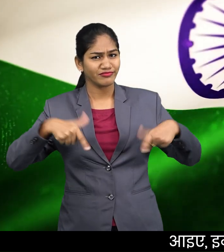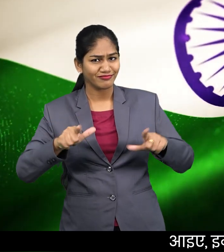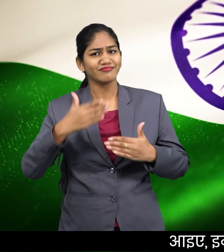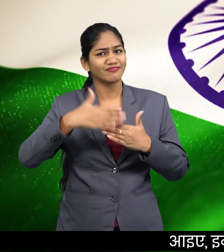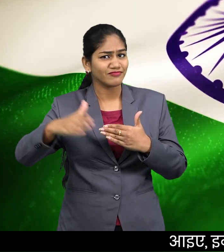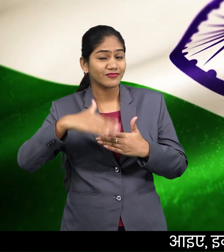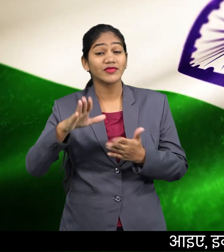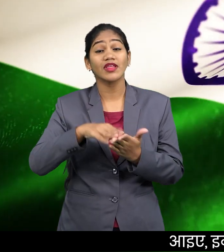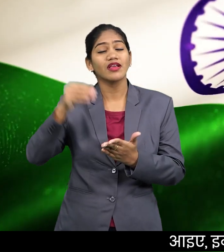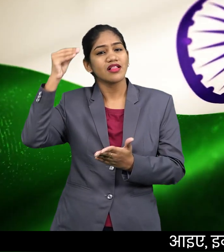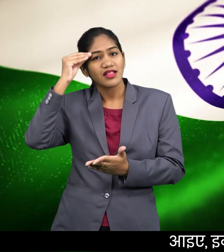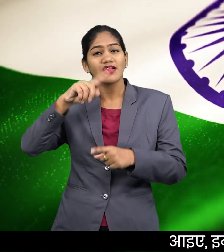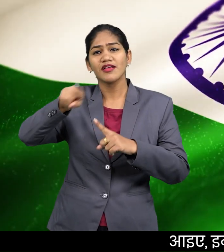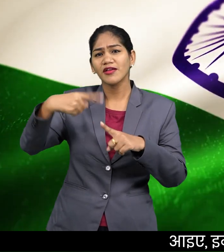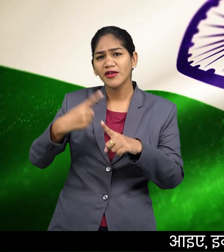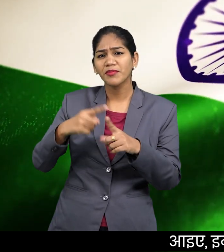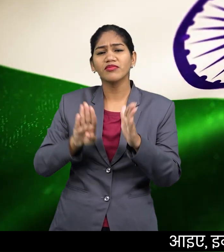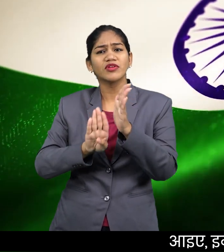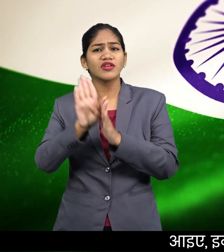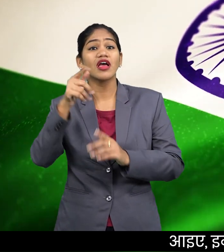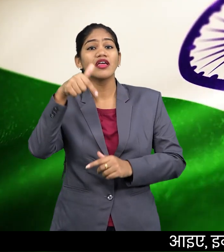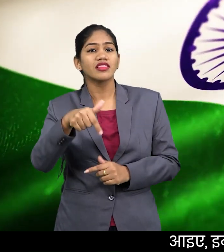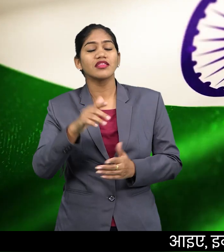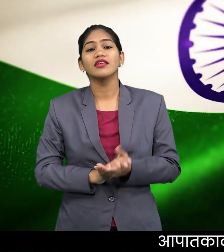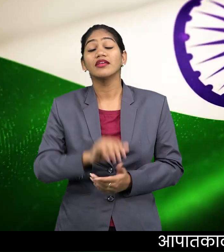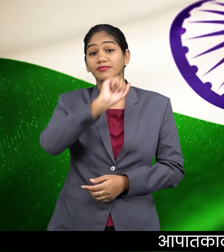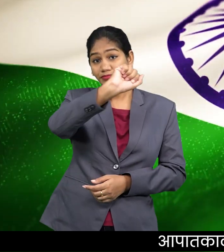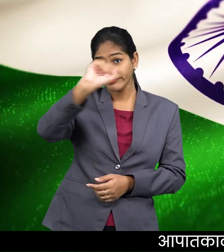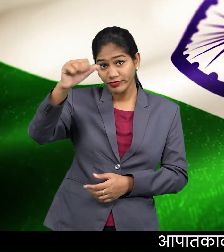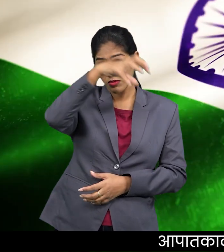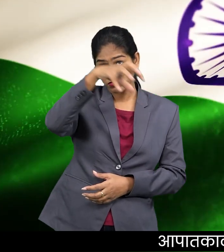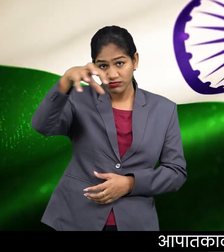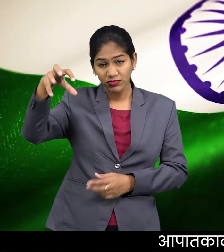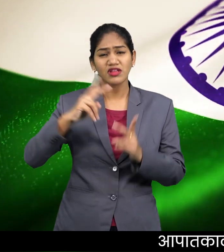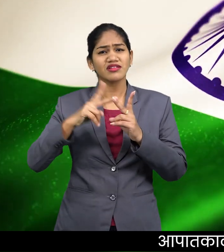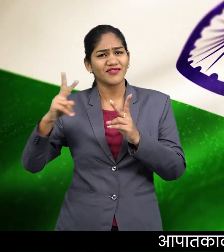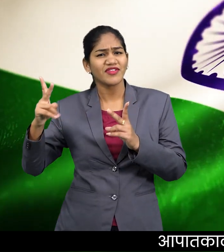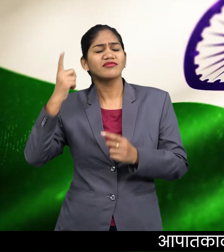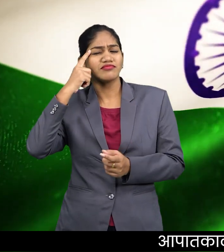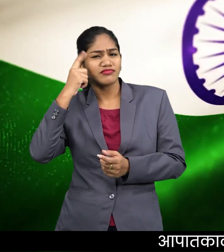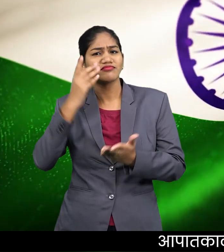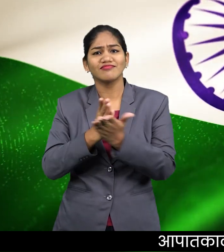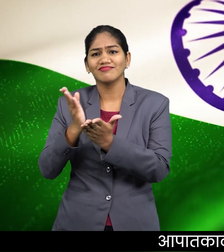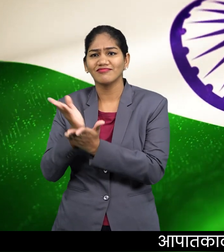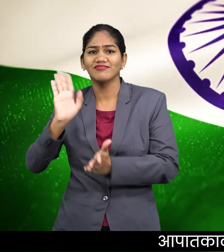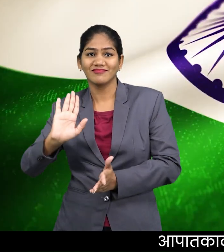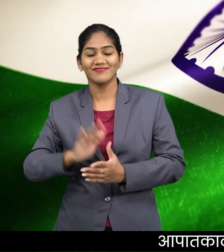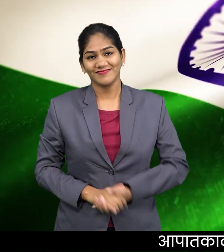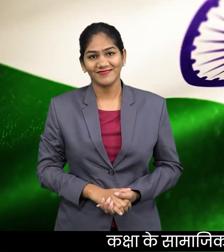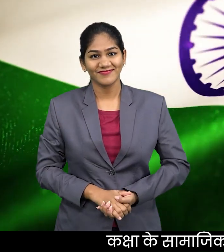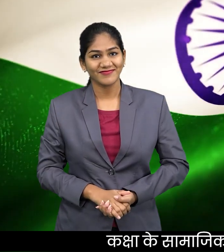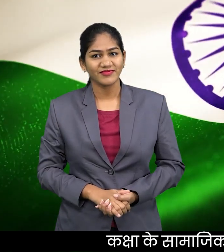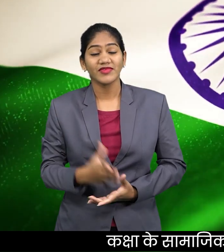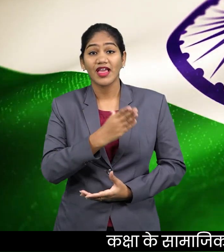आइए इन क्षेत्रीय भावनाओं के उदय और आपातकाल के बारे में स्वतंत्र भारत 10वीं